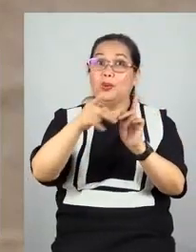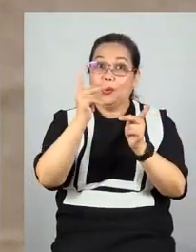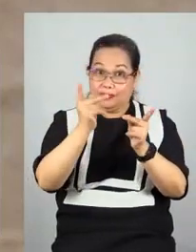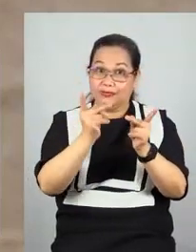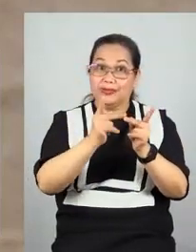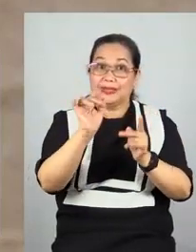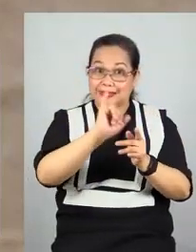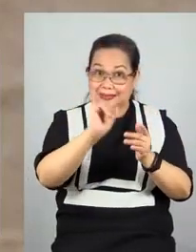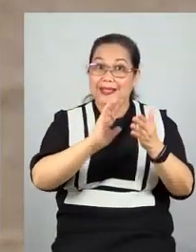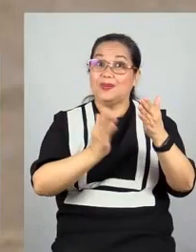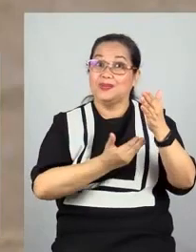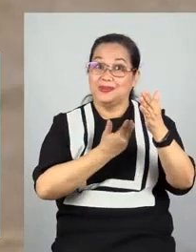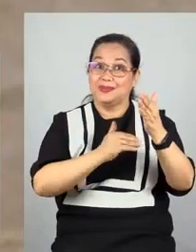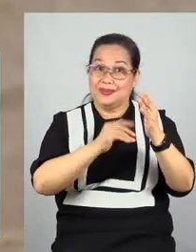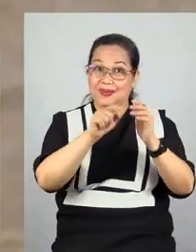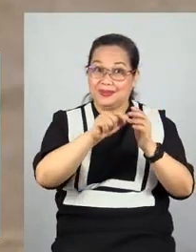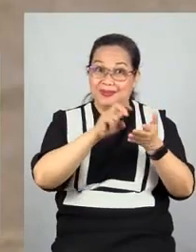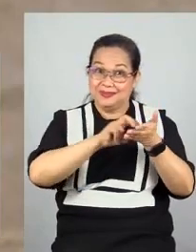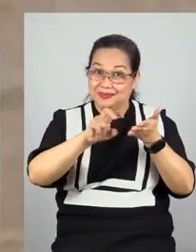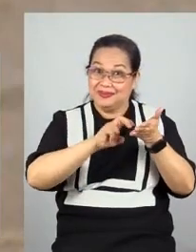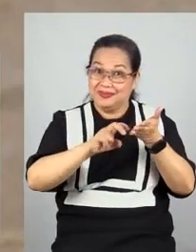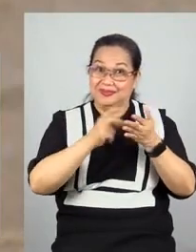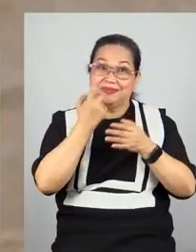sa himnong ito.